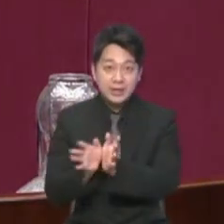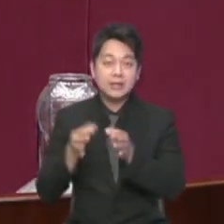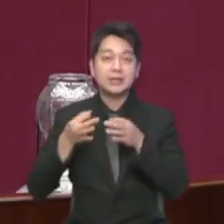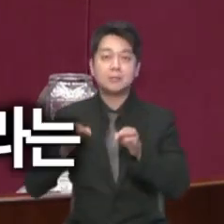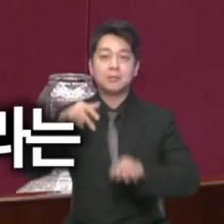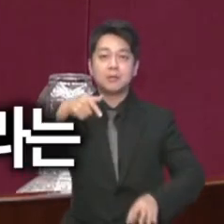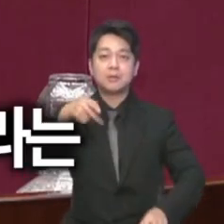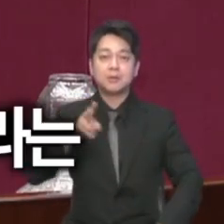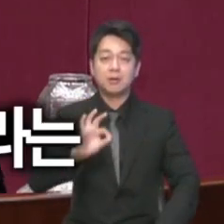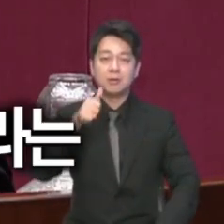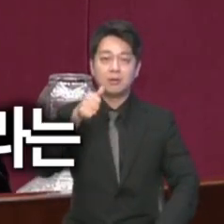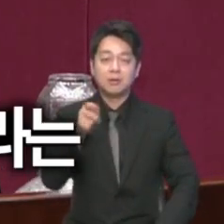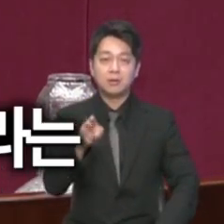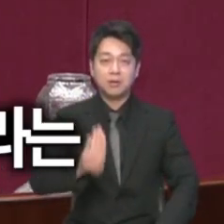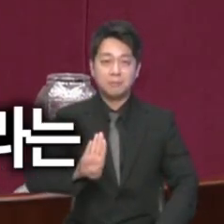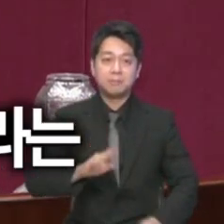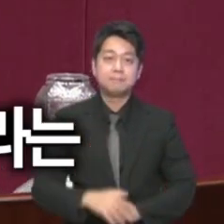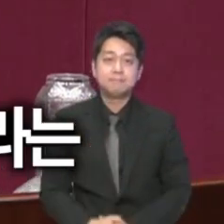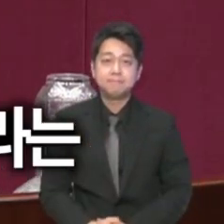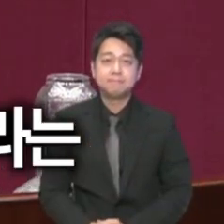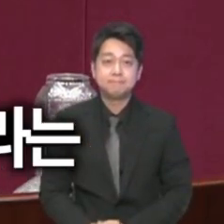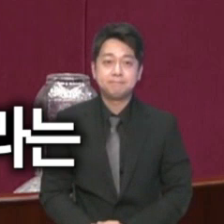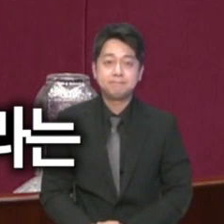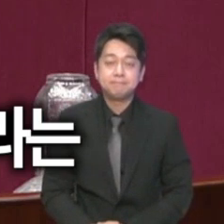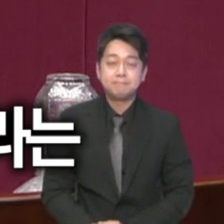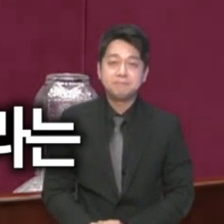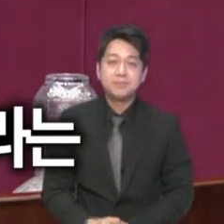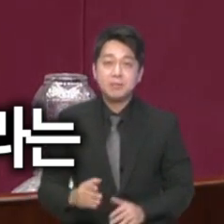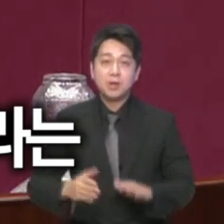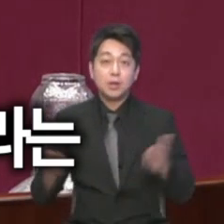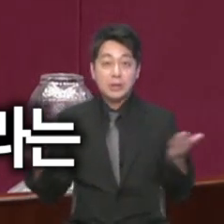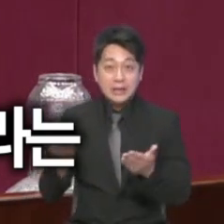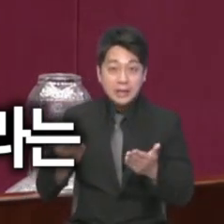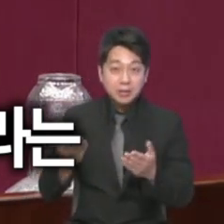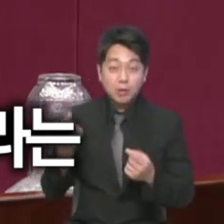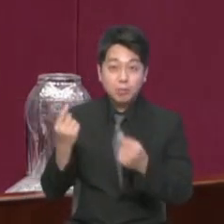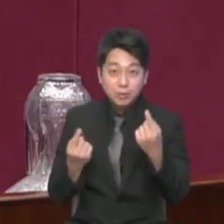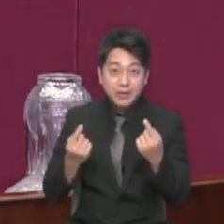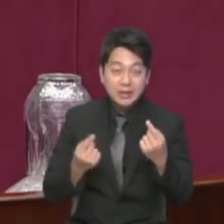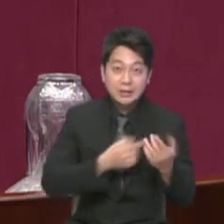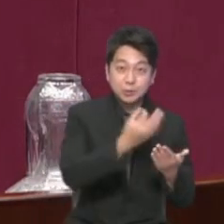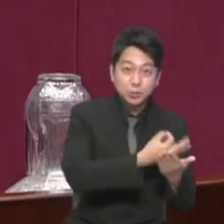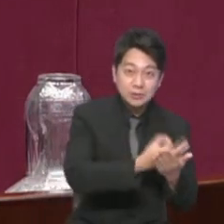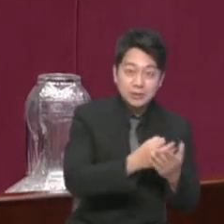의원입니다. 토마 피케티 교수는 노동소득 대비 자산소득이 4배가 넘는 나라는